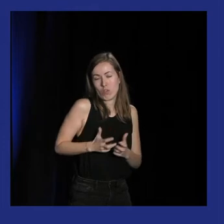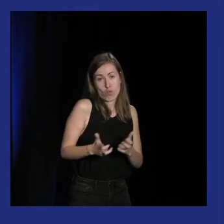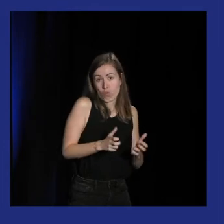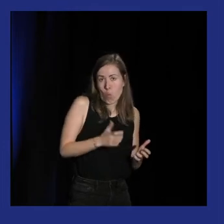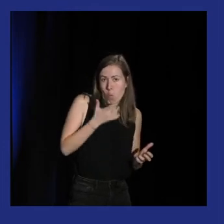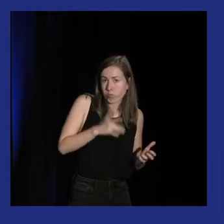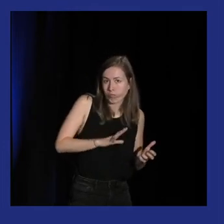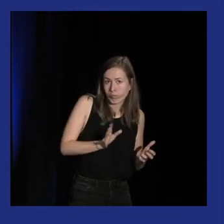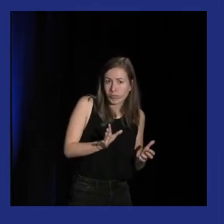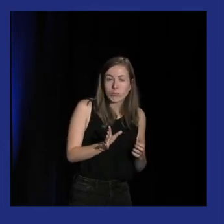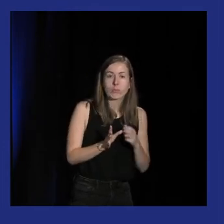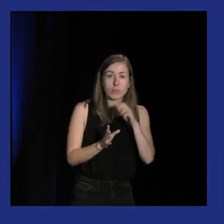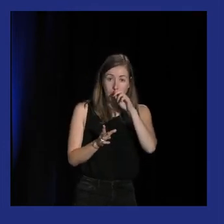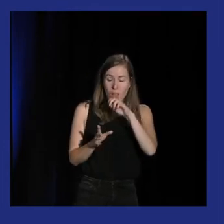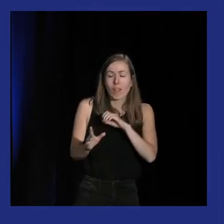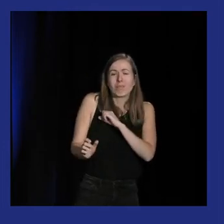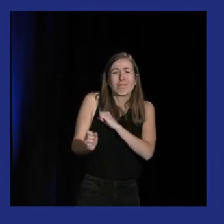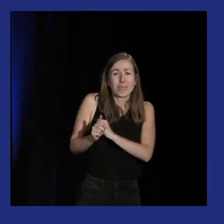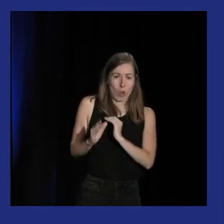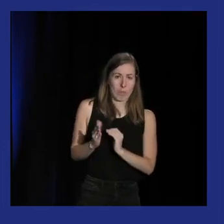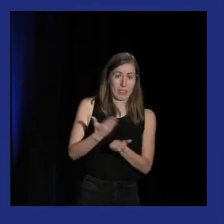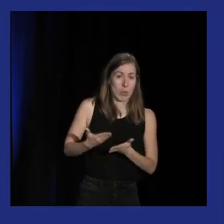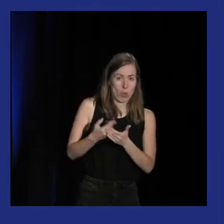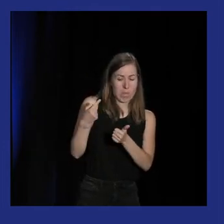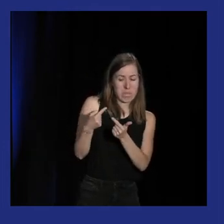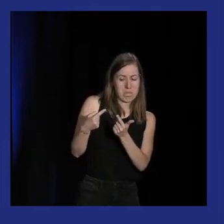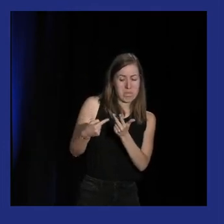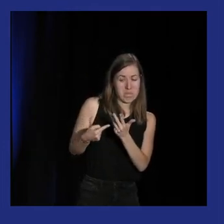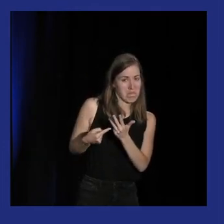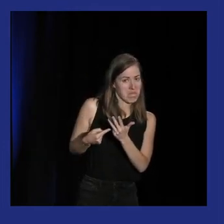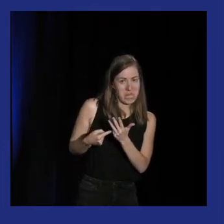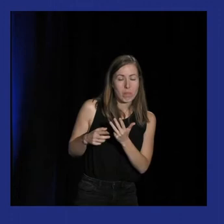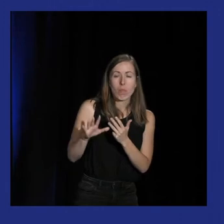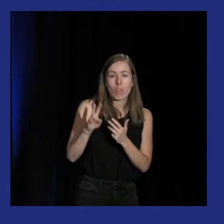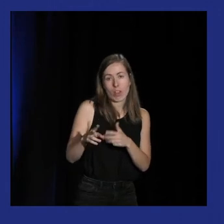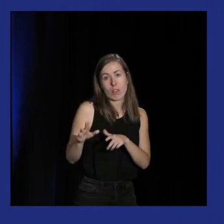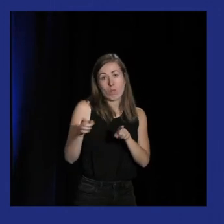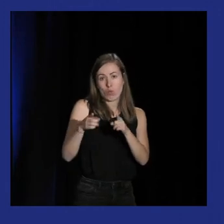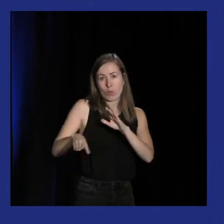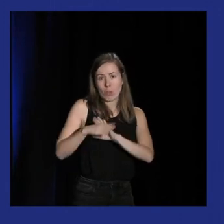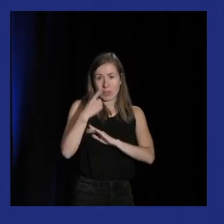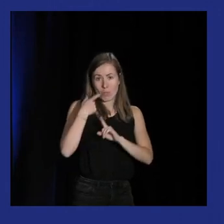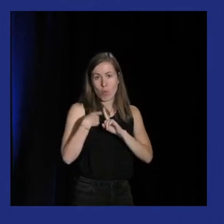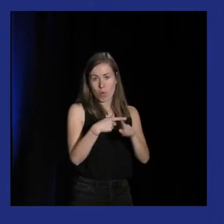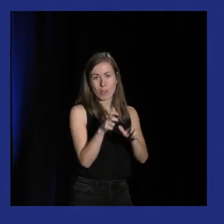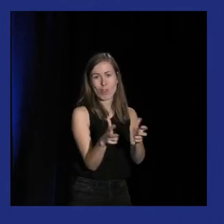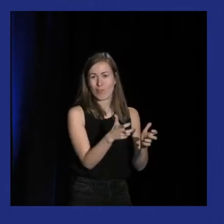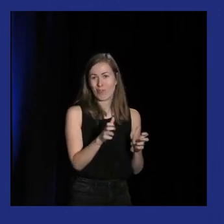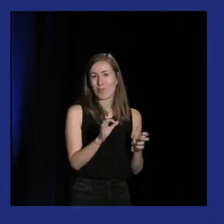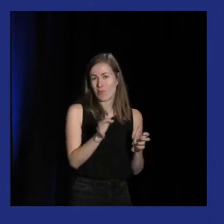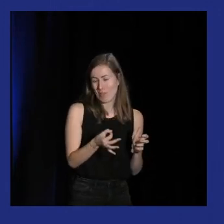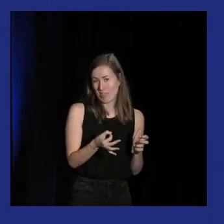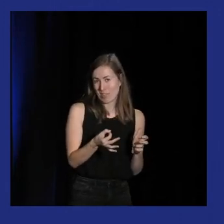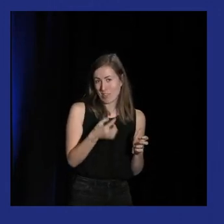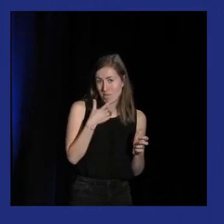des ce sont des exceptions parce que effectivement bon bah on s'adresse avant tout aux joueurs et toutes les tentatives de faire autrement